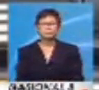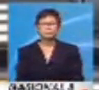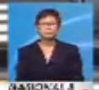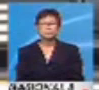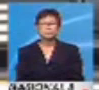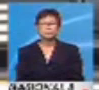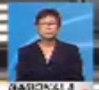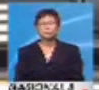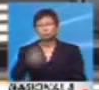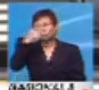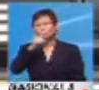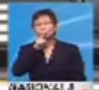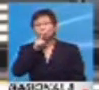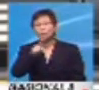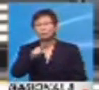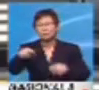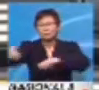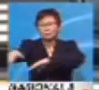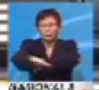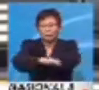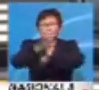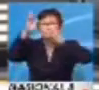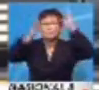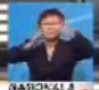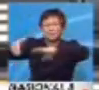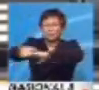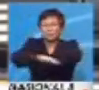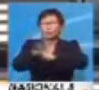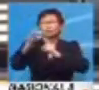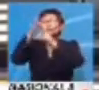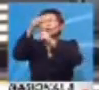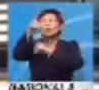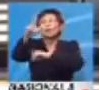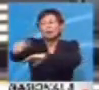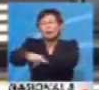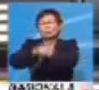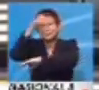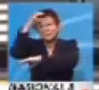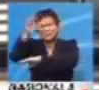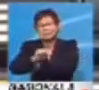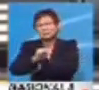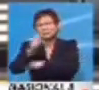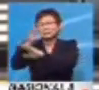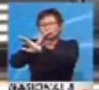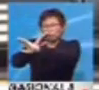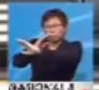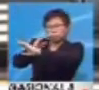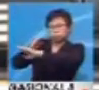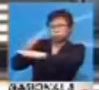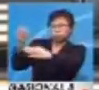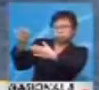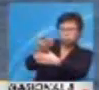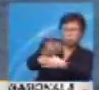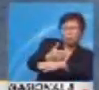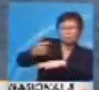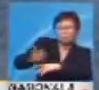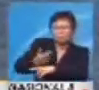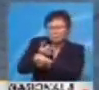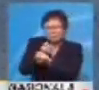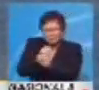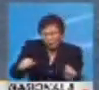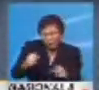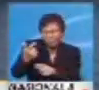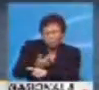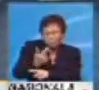sementara itu bagi memastikan kawasan perairan negara khususnya Laut Cina Selatan terhindar daripada pencurobohan latihan keselamatan dan